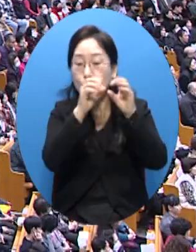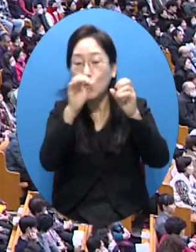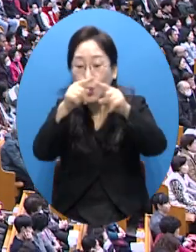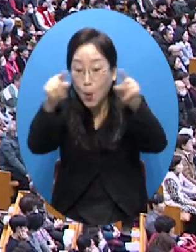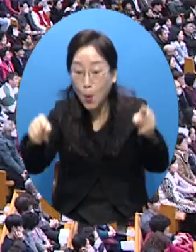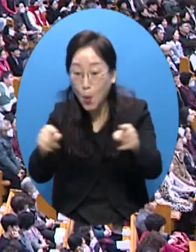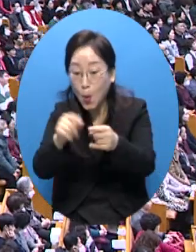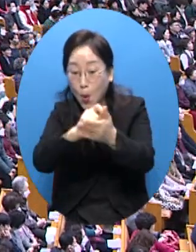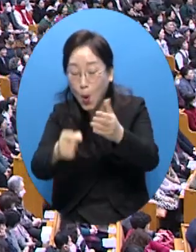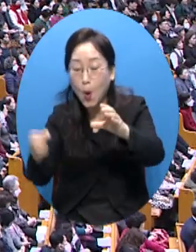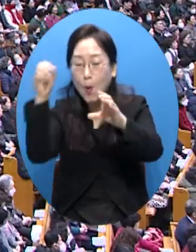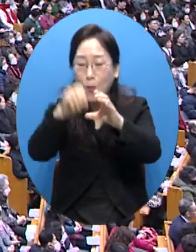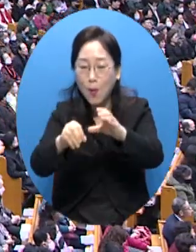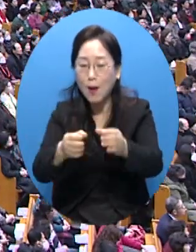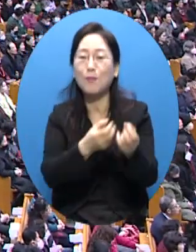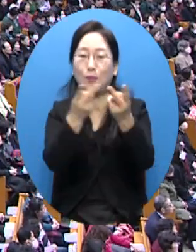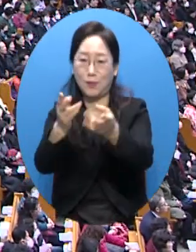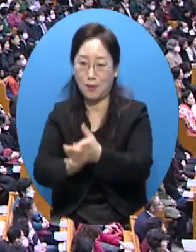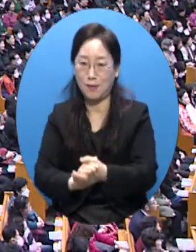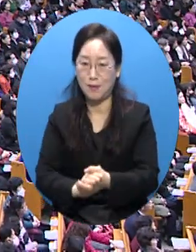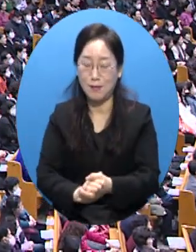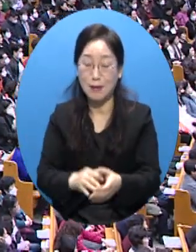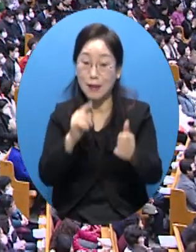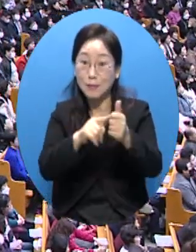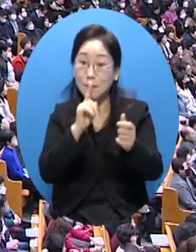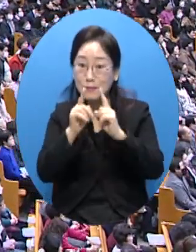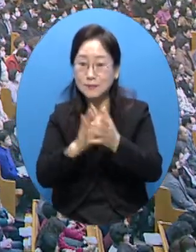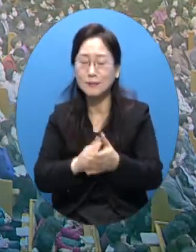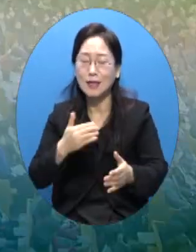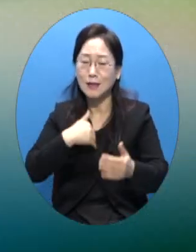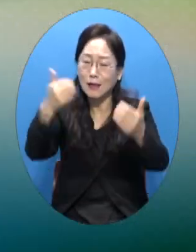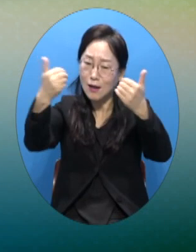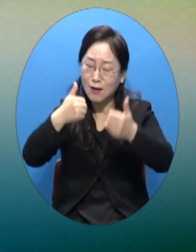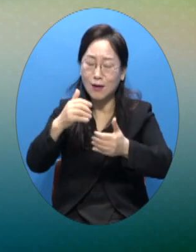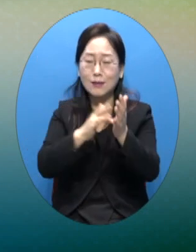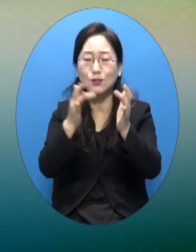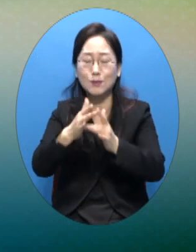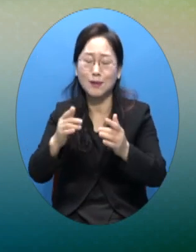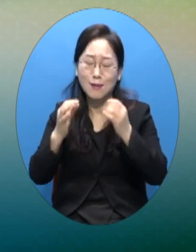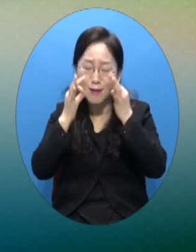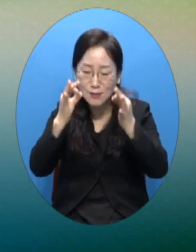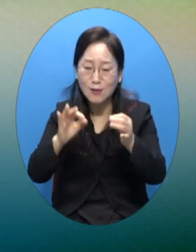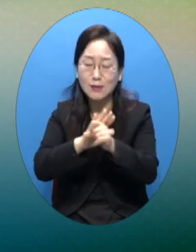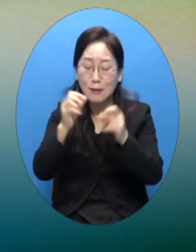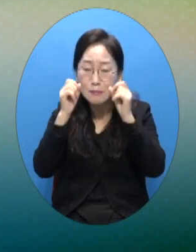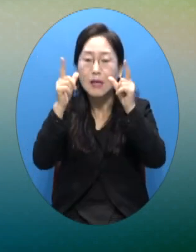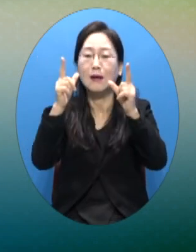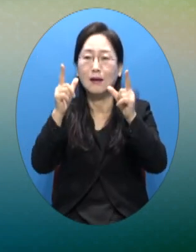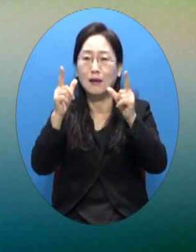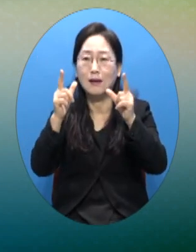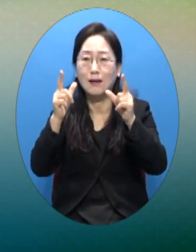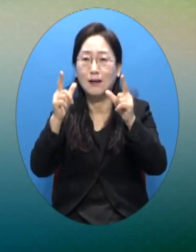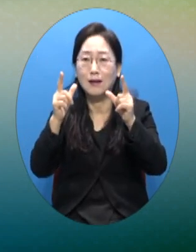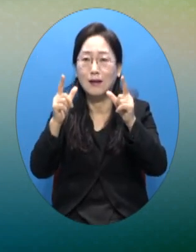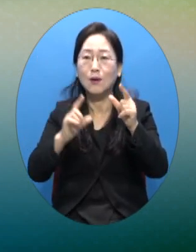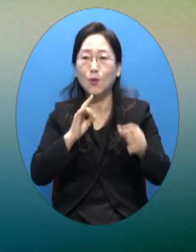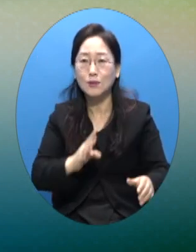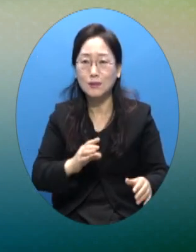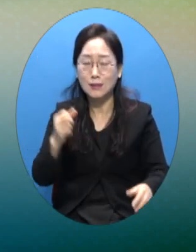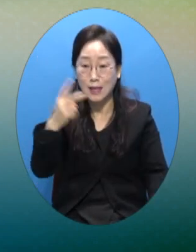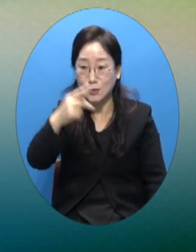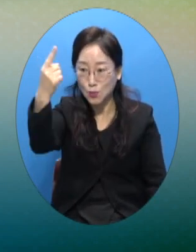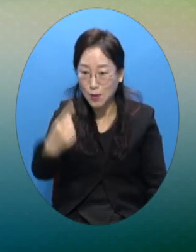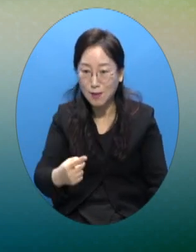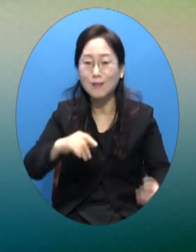귀한 사역을 감당하고 있습니다 그런 고백합니다 나를 향한 예수님의 간절한 사랑을 알게 된 오직 다시